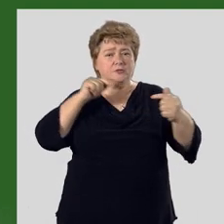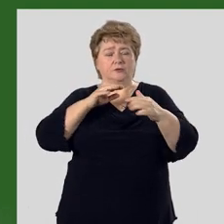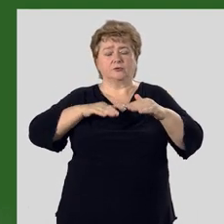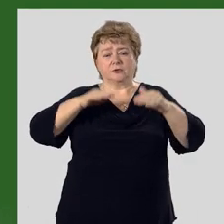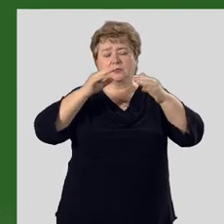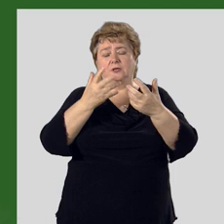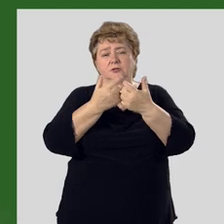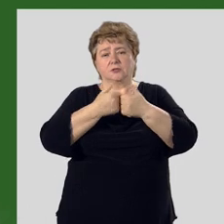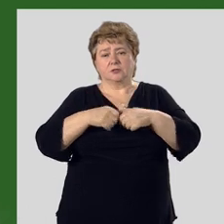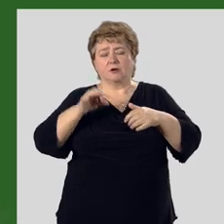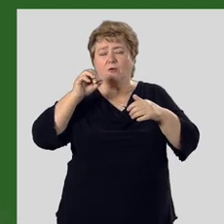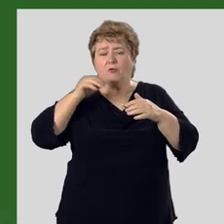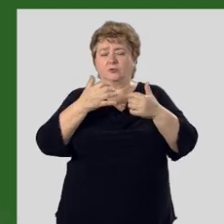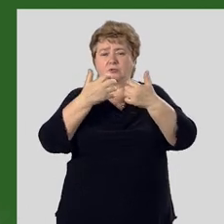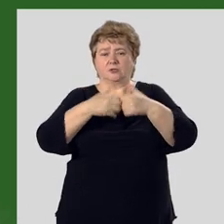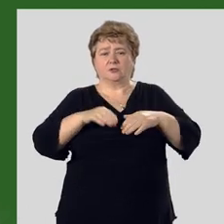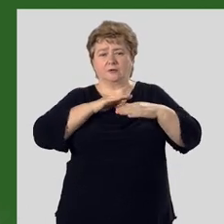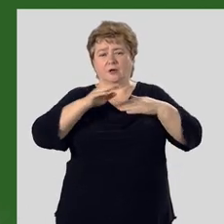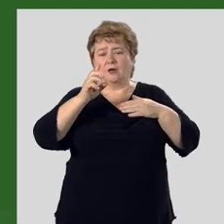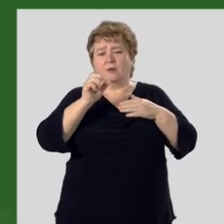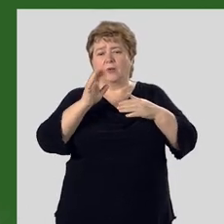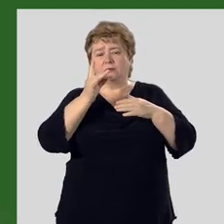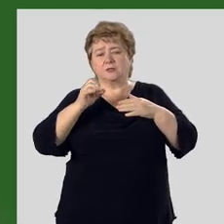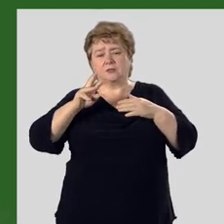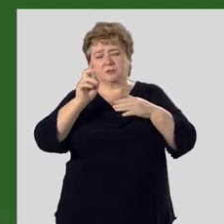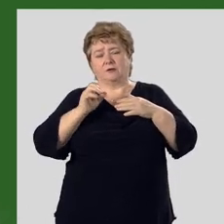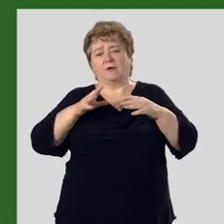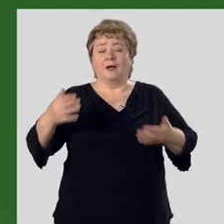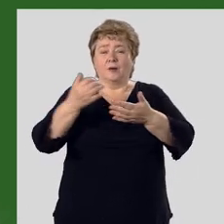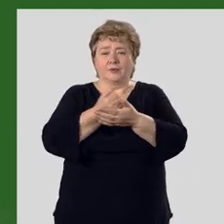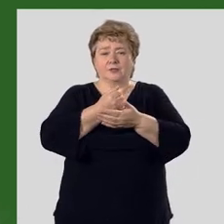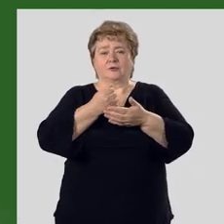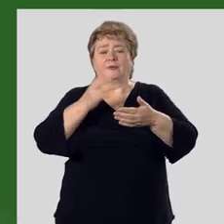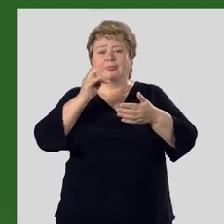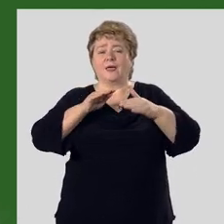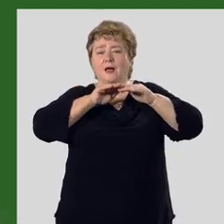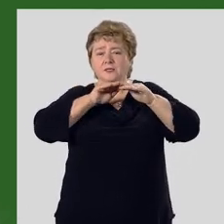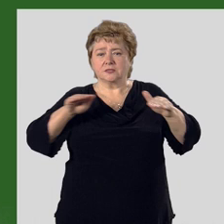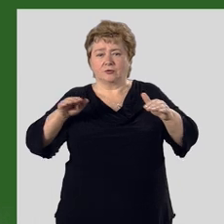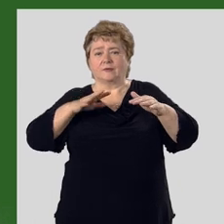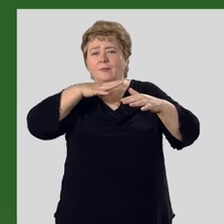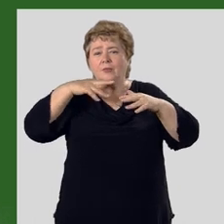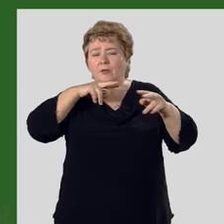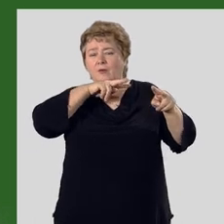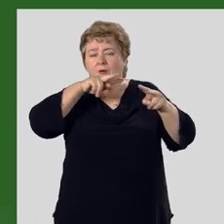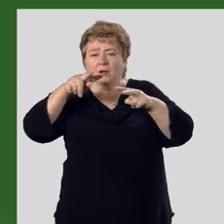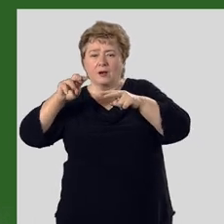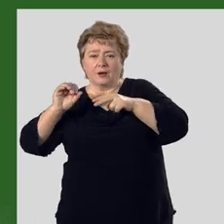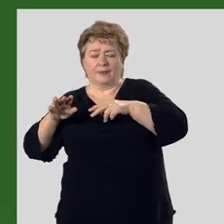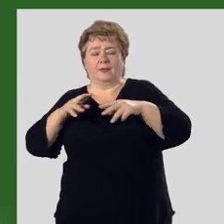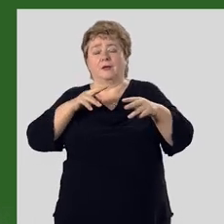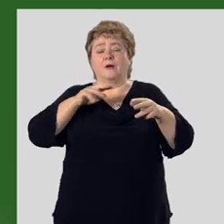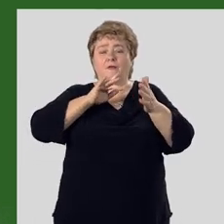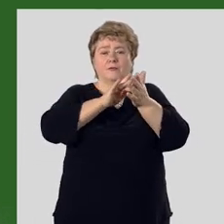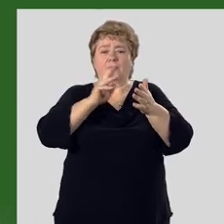высота исчисляется от среднего уровня Балтийского моря, определенного на основе многолетних наблюдений